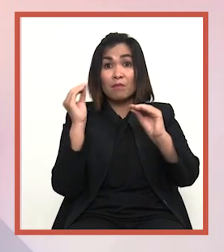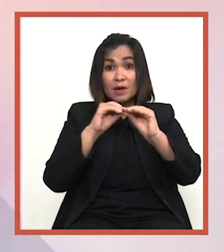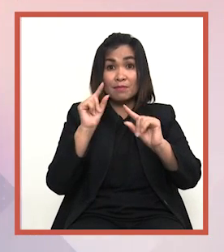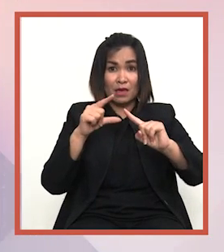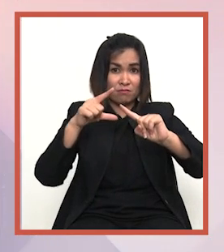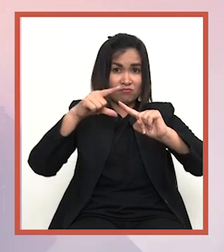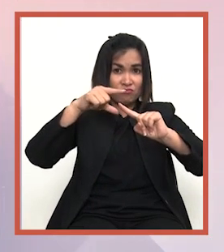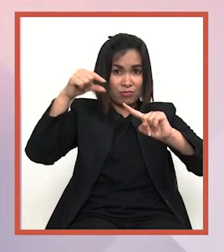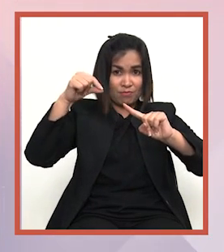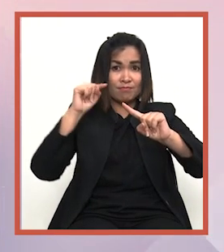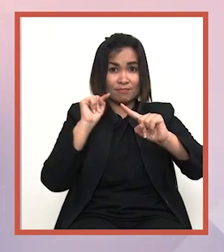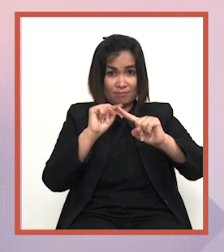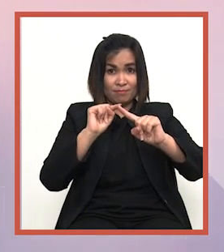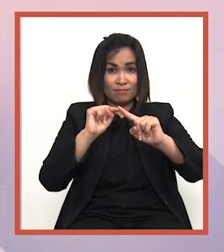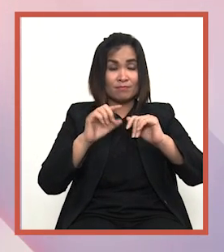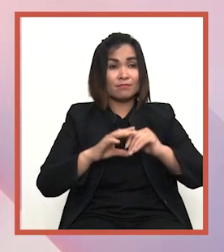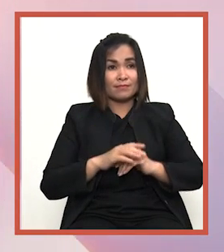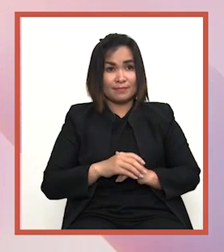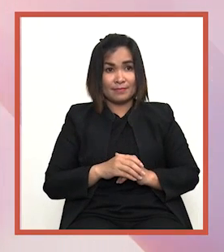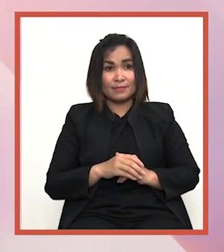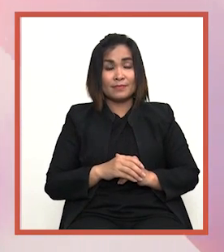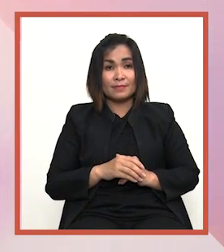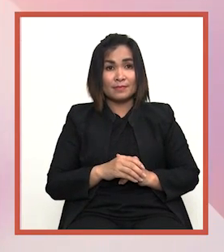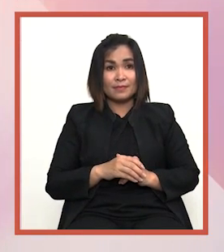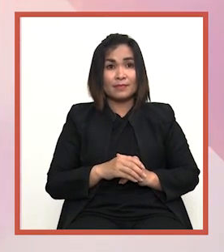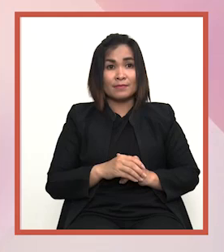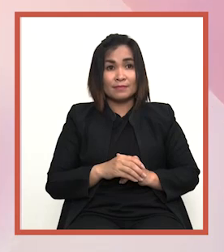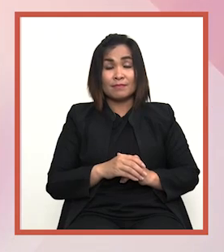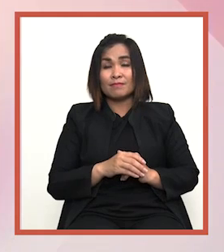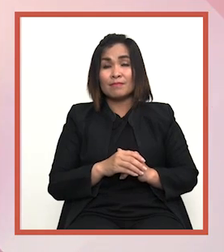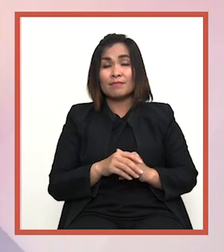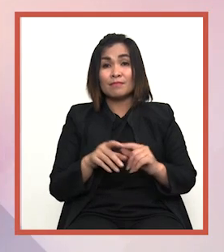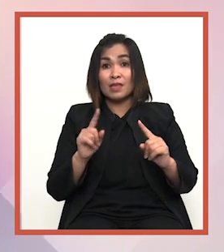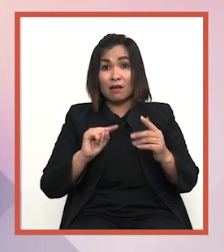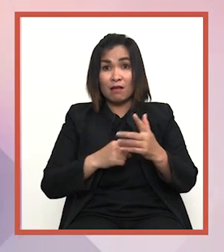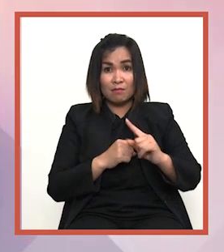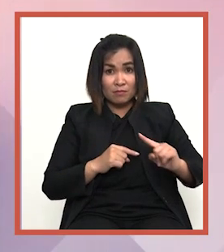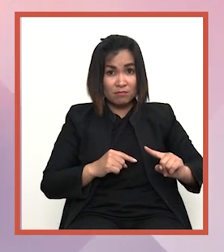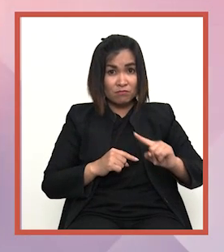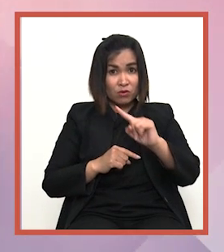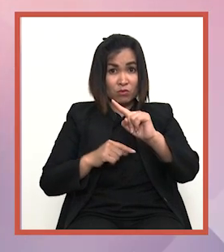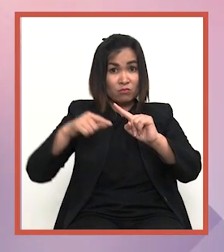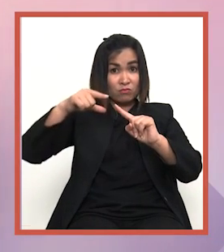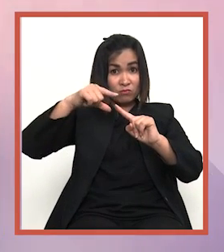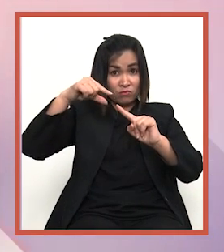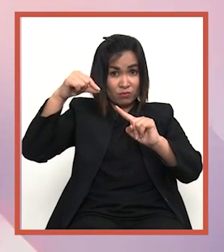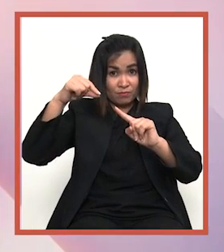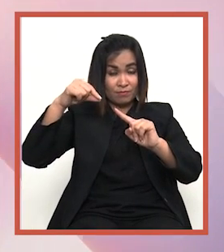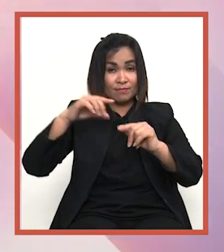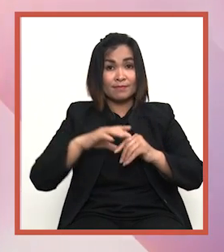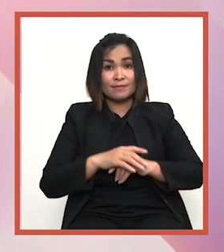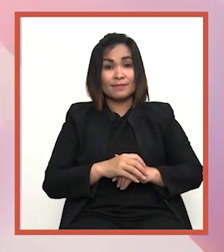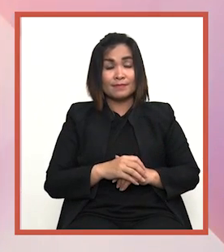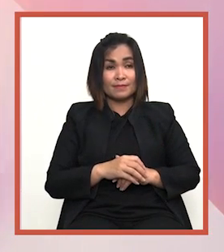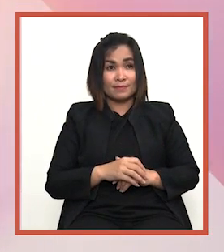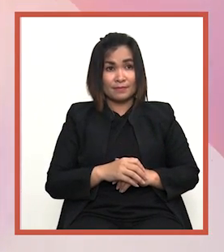รนะครับลูกศรนะครับจะทะแยงจากด้านล่างนะครับขึ้นไปด้านบนนะครับทะแยงขวานะ